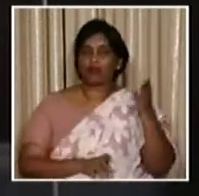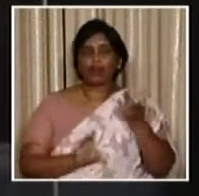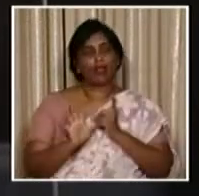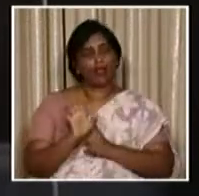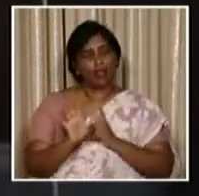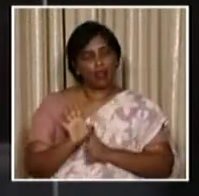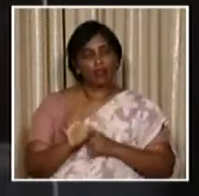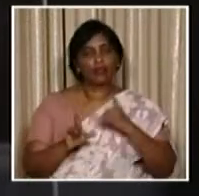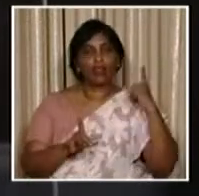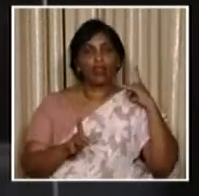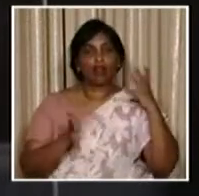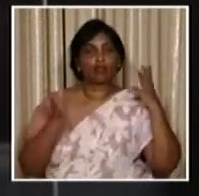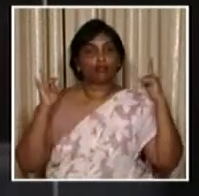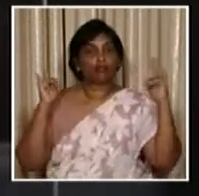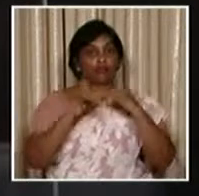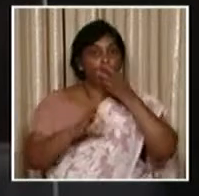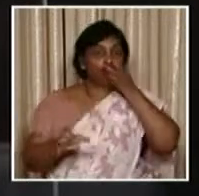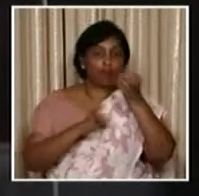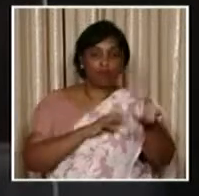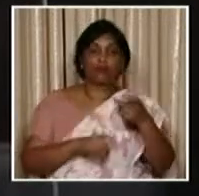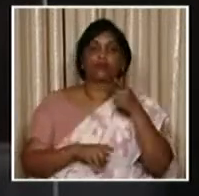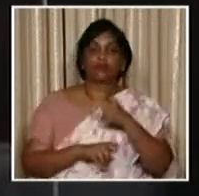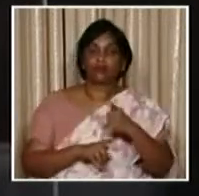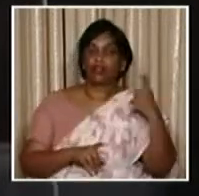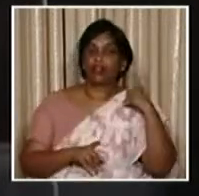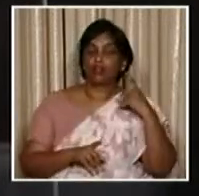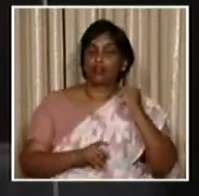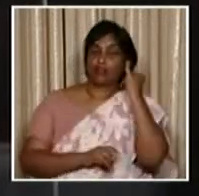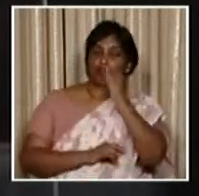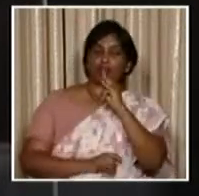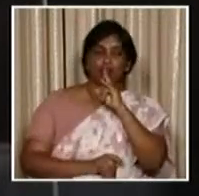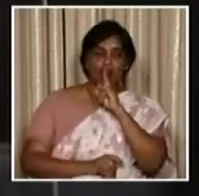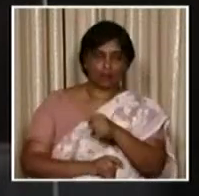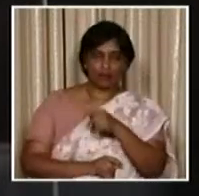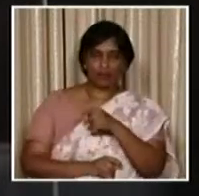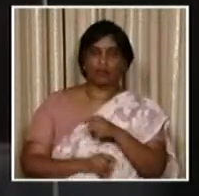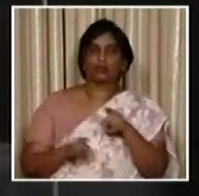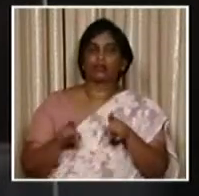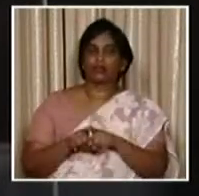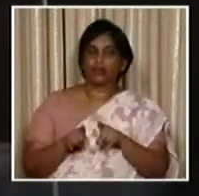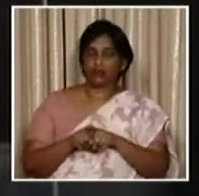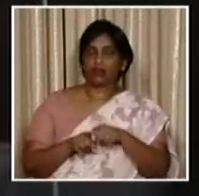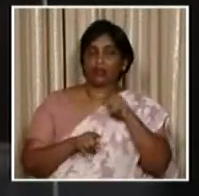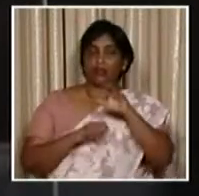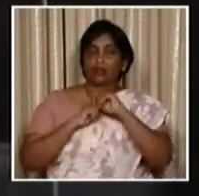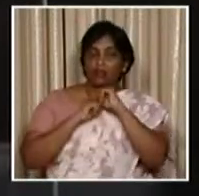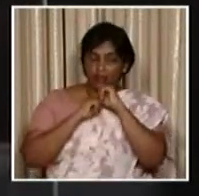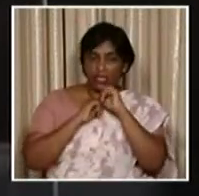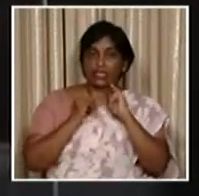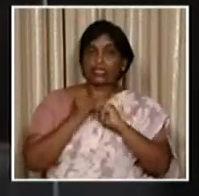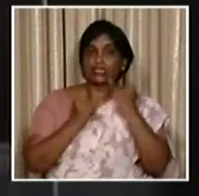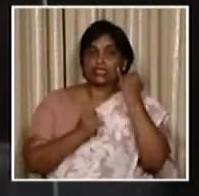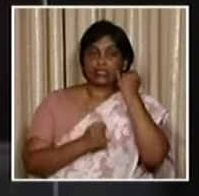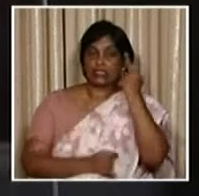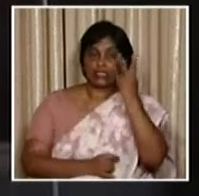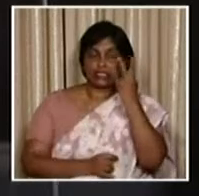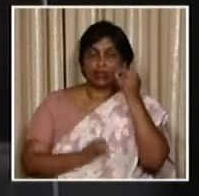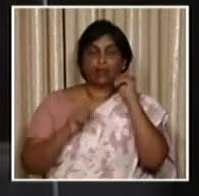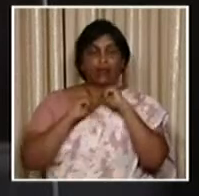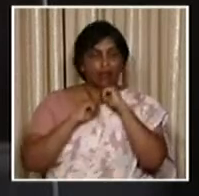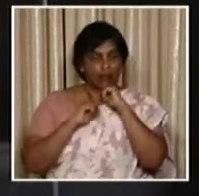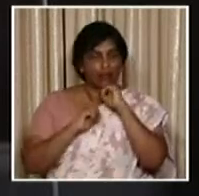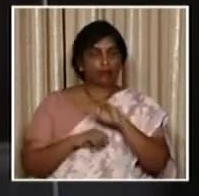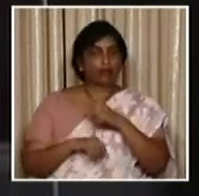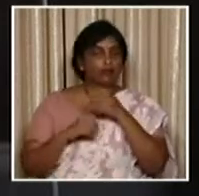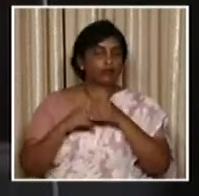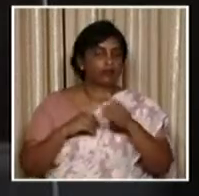හැමදාම හමුදා මූලස්ථානයේ බහර් දීපුවකට යුද හමුදාපතිව වර්ධ කියනවා. ඊළඟට මෙයා හැංගිලා හිටියා සිංගප්පූරුවේ. මෙම